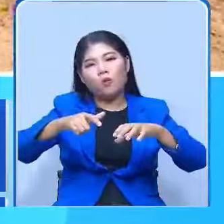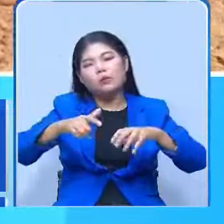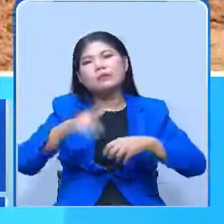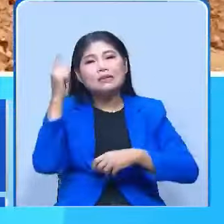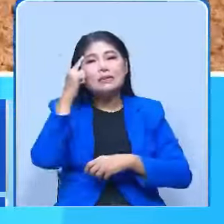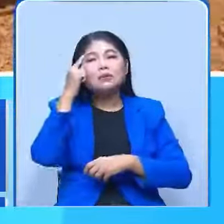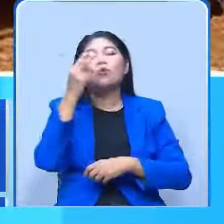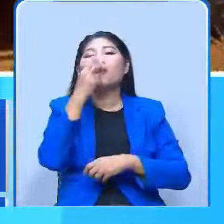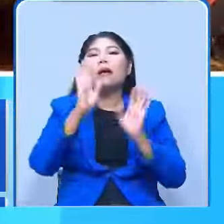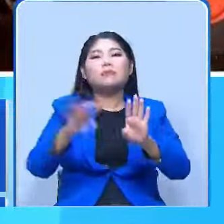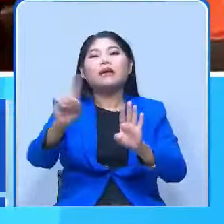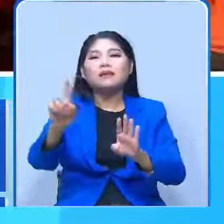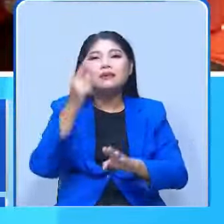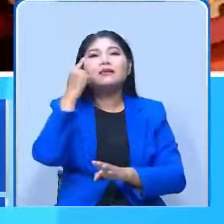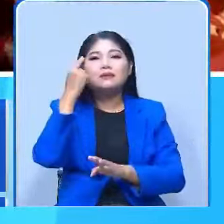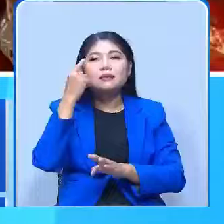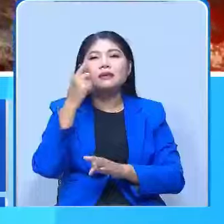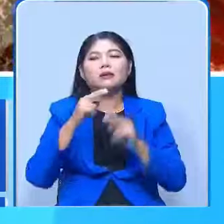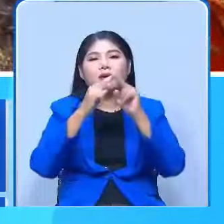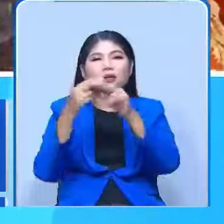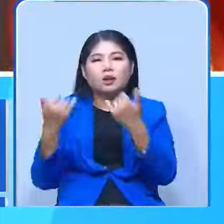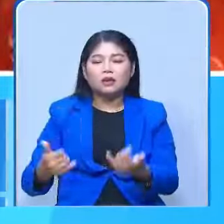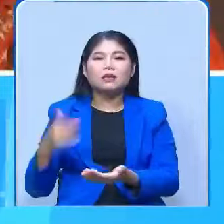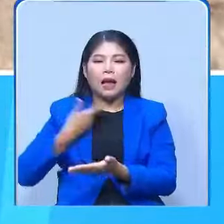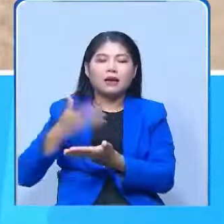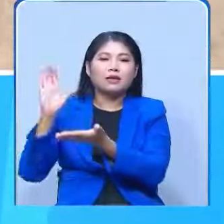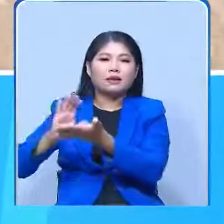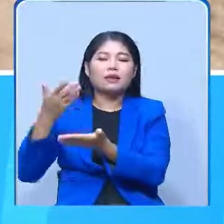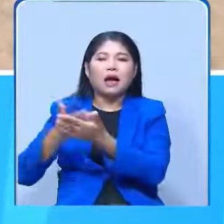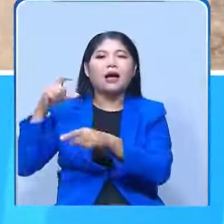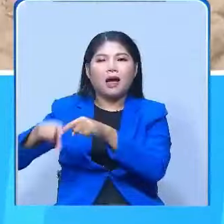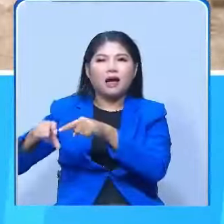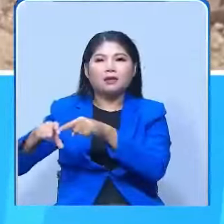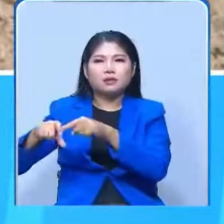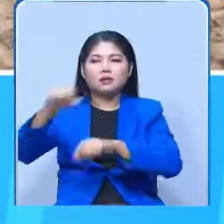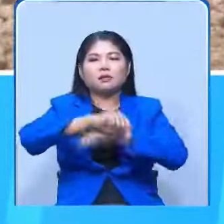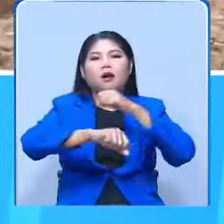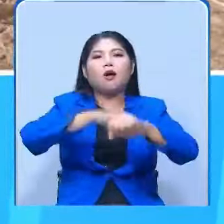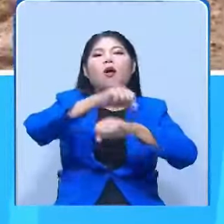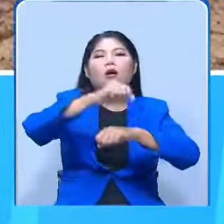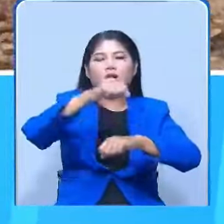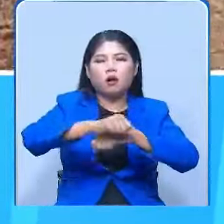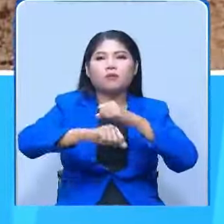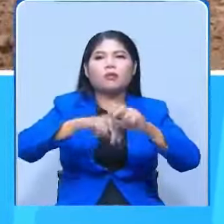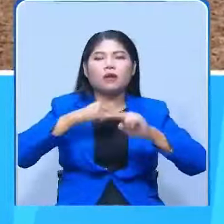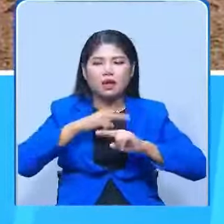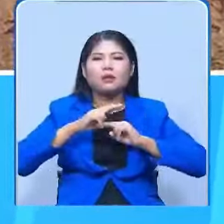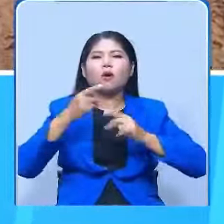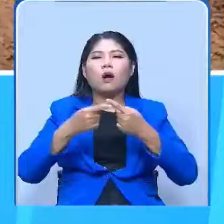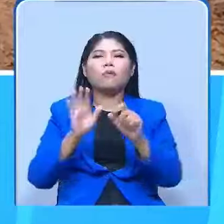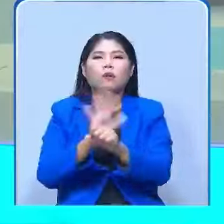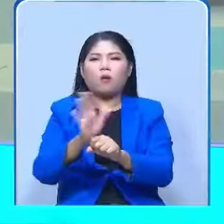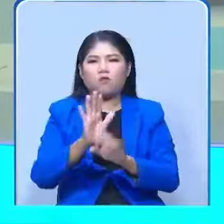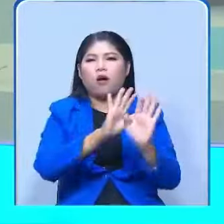ะเป็นยังไง คือเบื้องต้นตอนนี้ชาวบ้านเขาก็ลงขันไปซ่อมกันเองนะคะแต่เขาบอกแรงชาวบ้านมันไม่พอหรอกเพราะฉะนั้นฝากหน่วยงานในพื้นที่ด้วยกันแล้วกันนะ